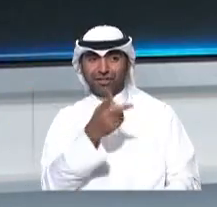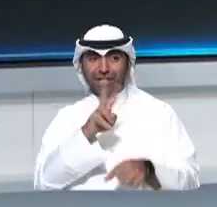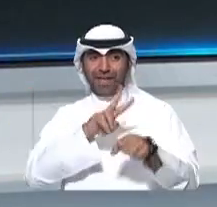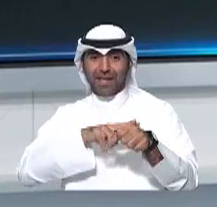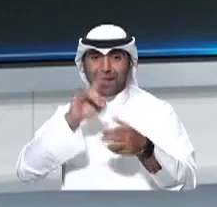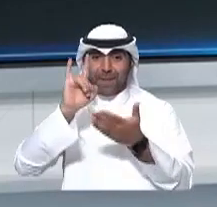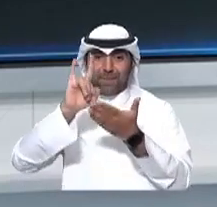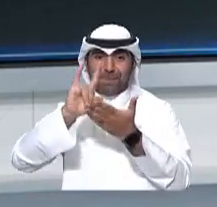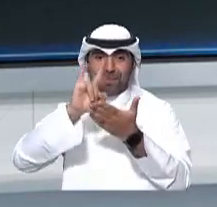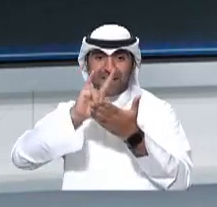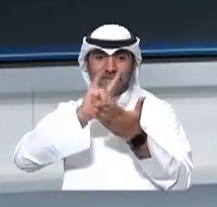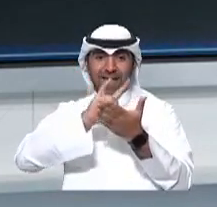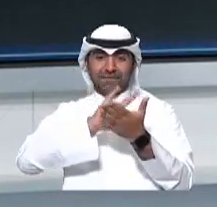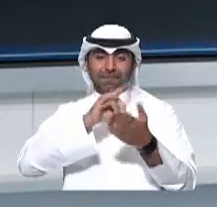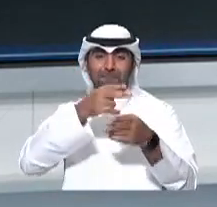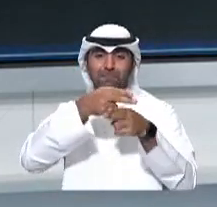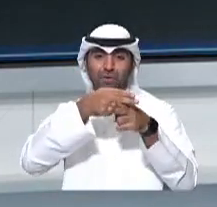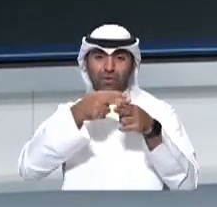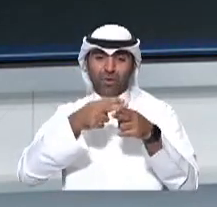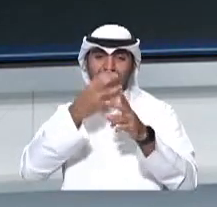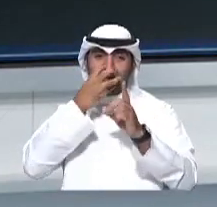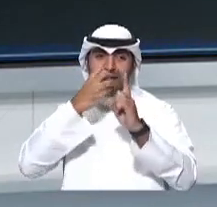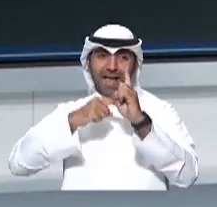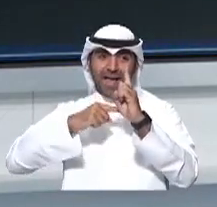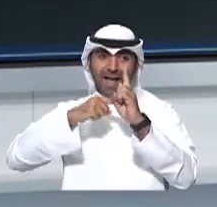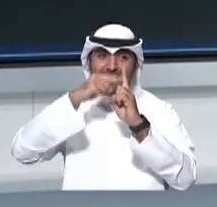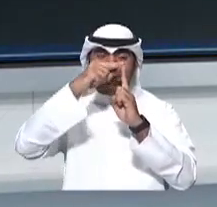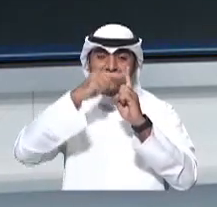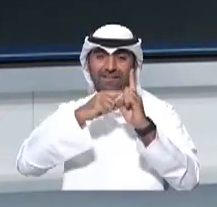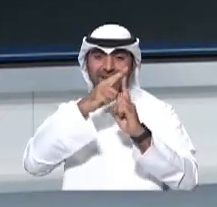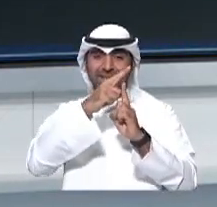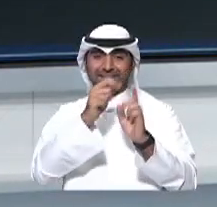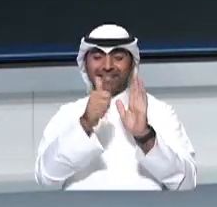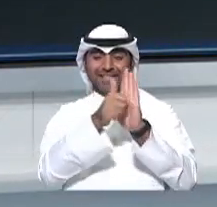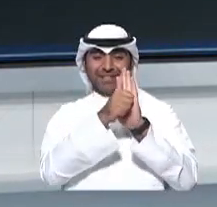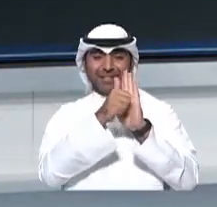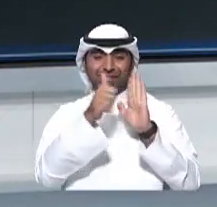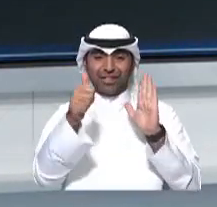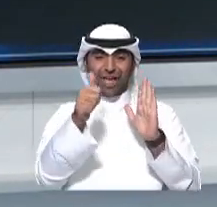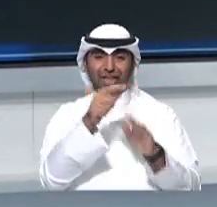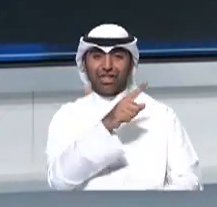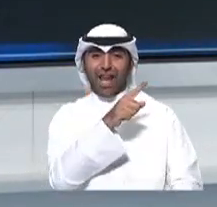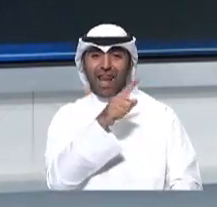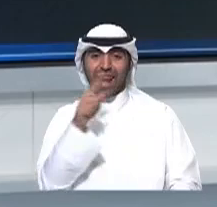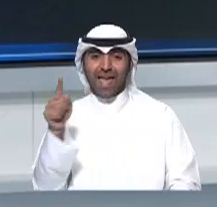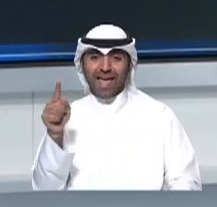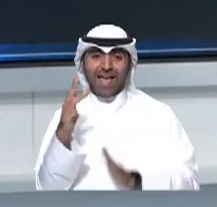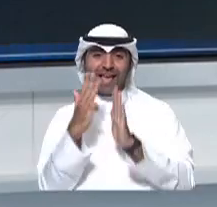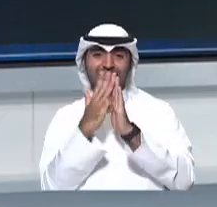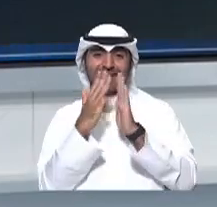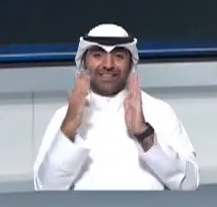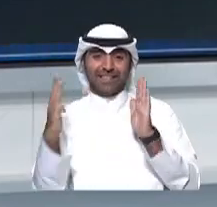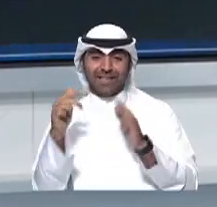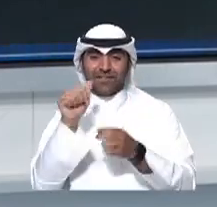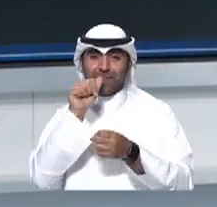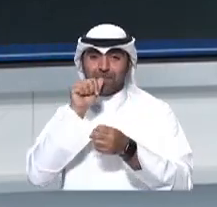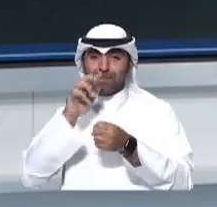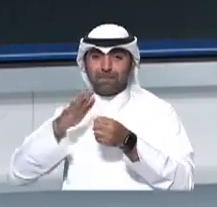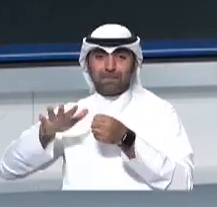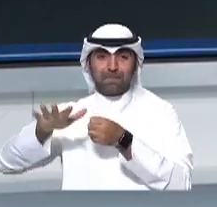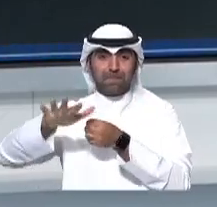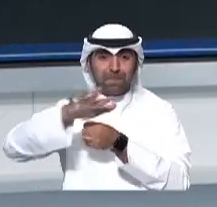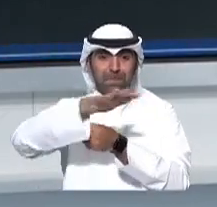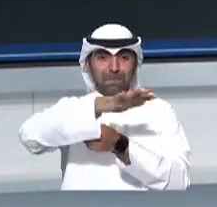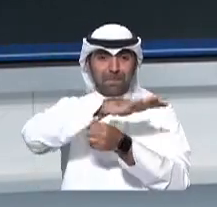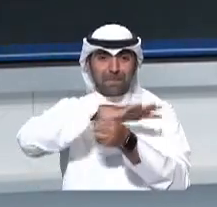شمال البلاد في مزارع العبدلي 14 درجة مئوية، كذلك في مزارع الوفرة 14 درجة مئوية. الرياح راح تكون رياح شمالية